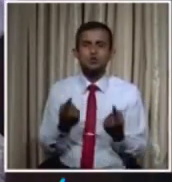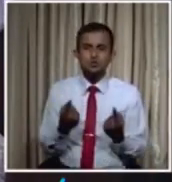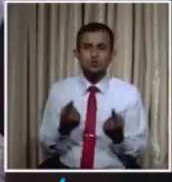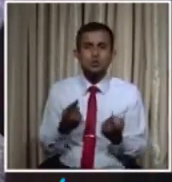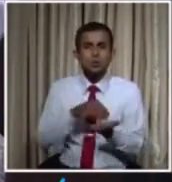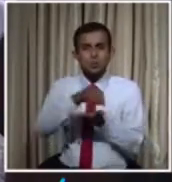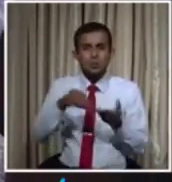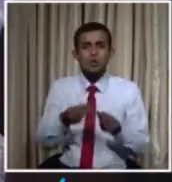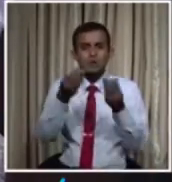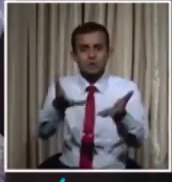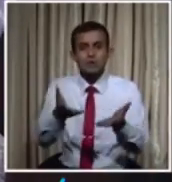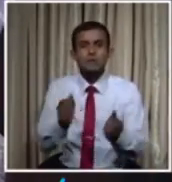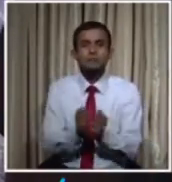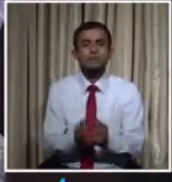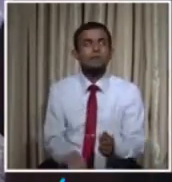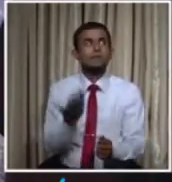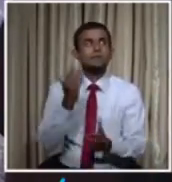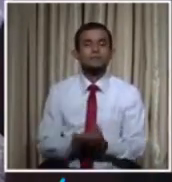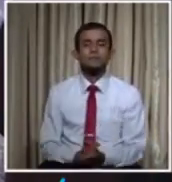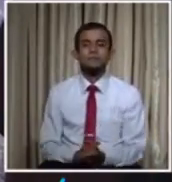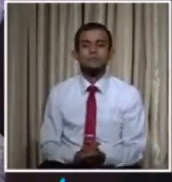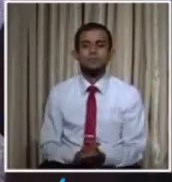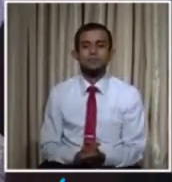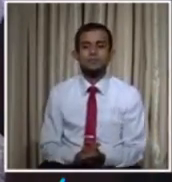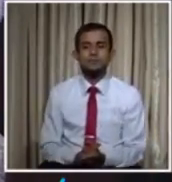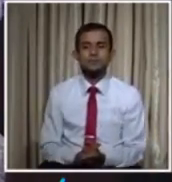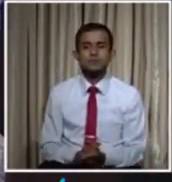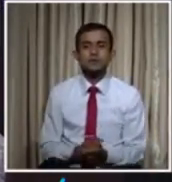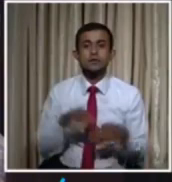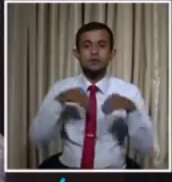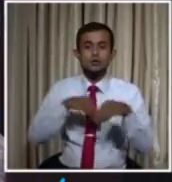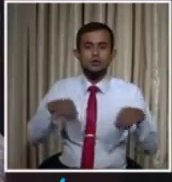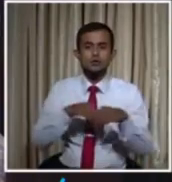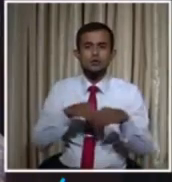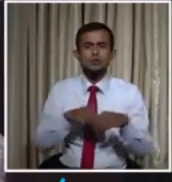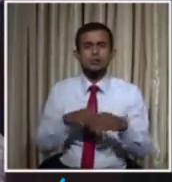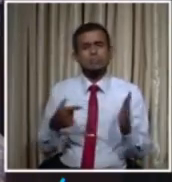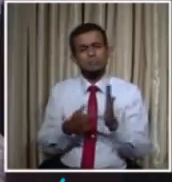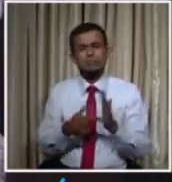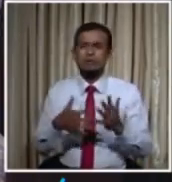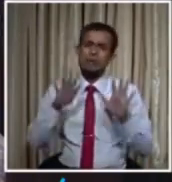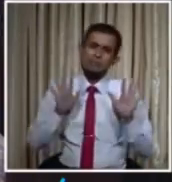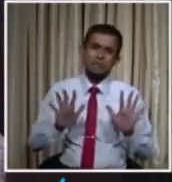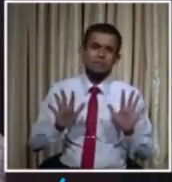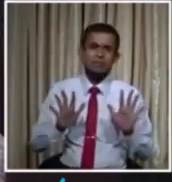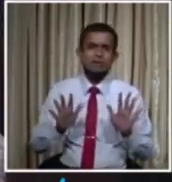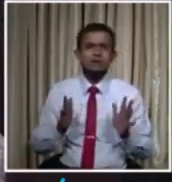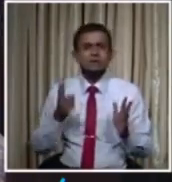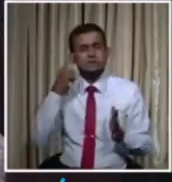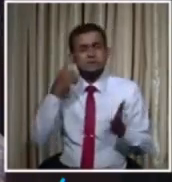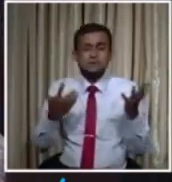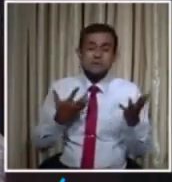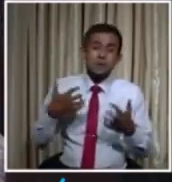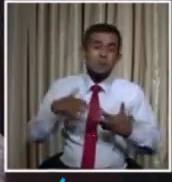පොර ටික ගෙනෙන්නට කටයුතු කරන්න. දැන් ගොවියව වින්දෙව්ව ඇති. මේ අසහනය,